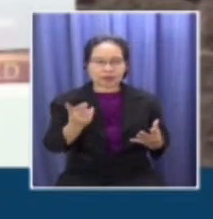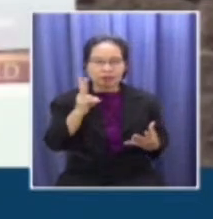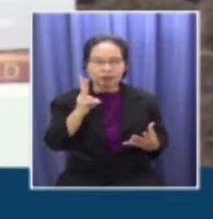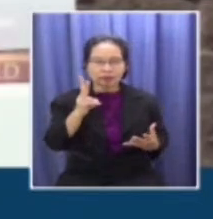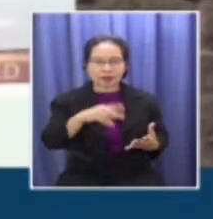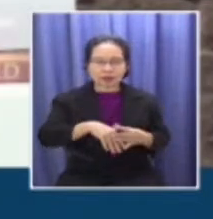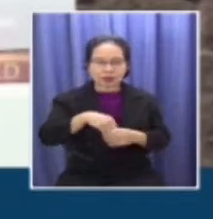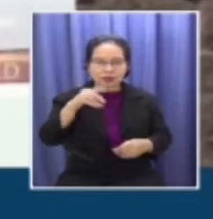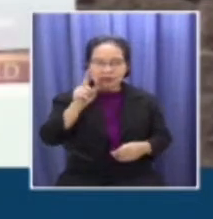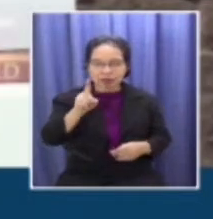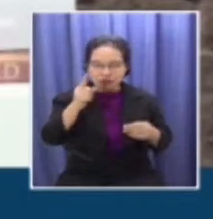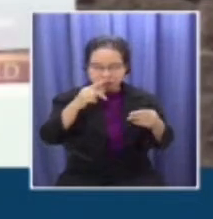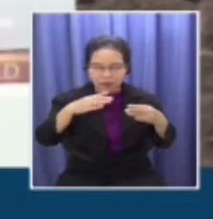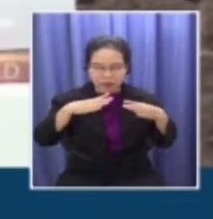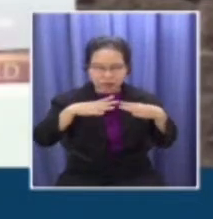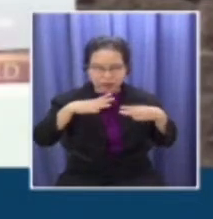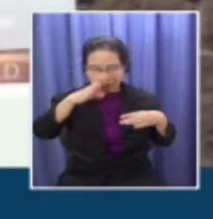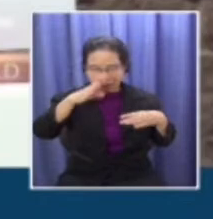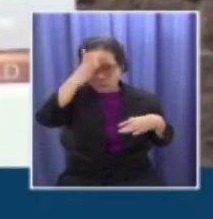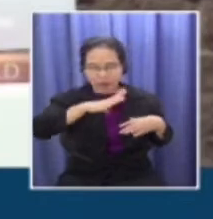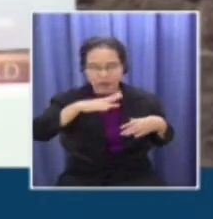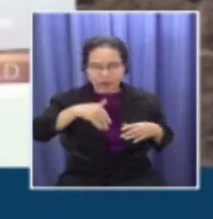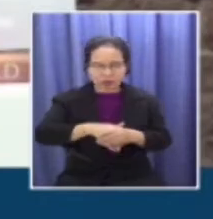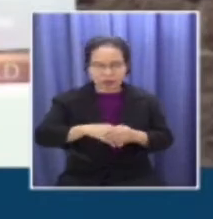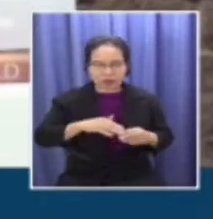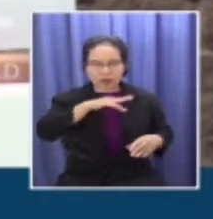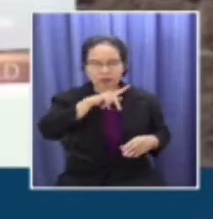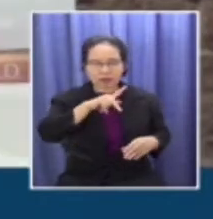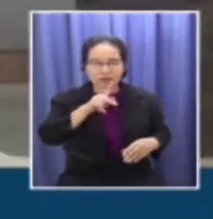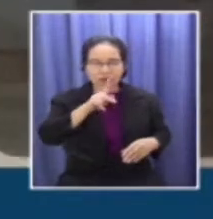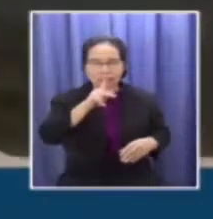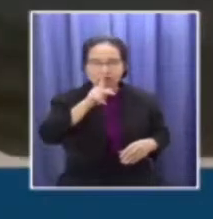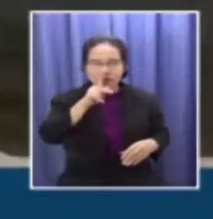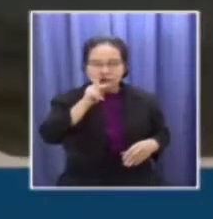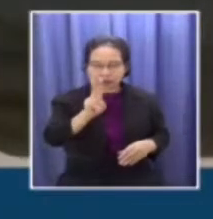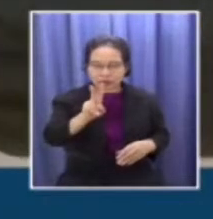saa ahomane a efiri wɔ nipa baako mu no